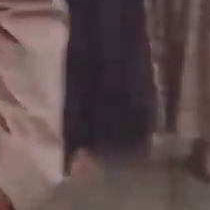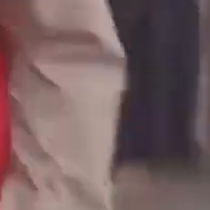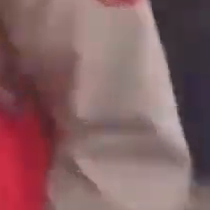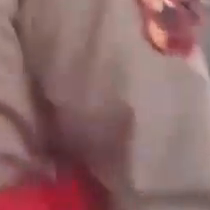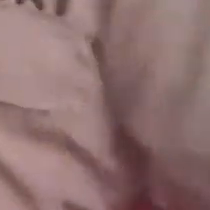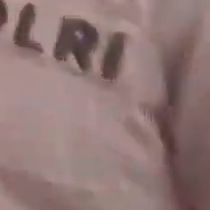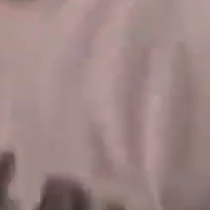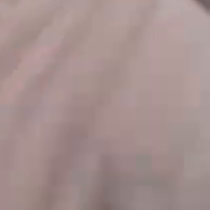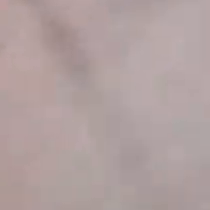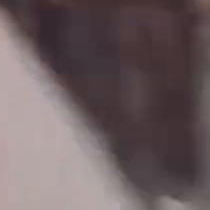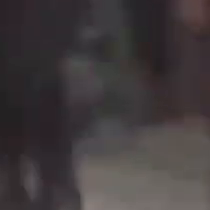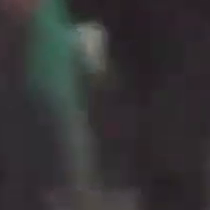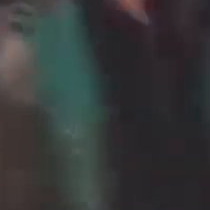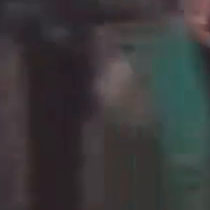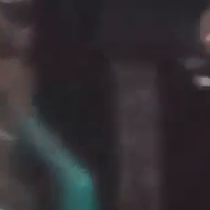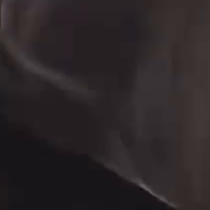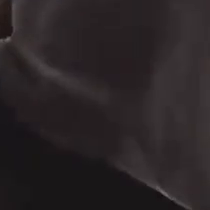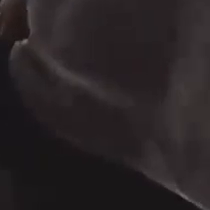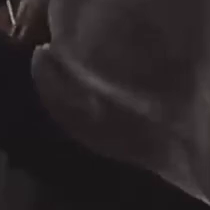Sumber Agung, Weleri, Kendal, Jawa Tengah.